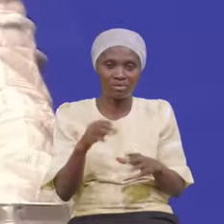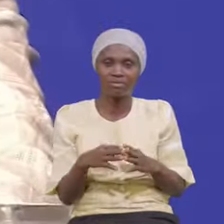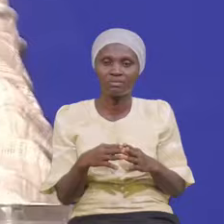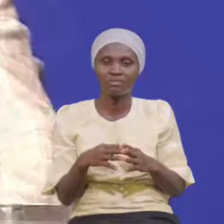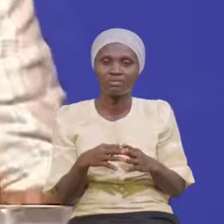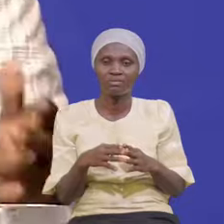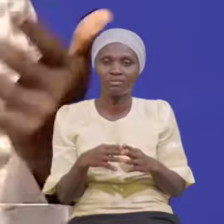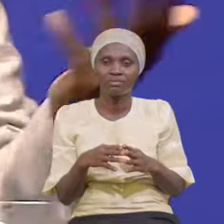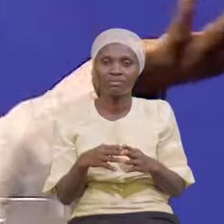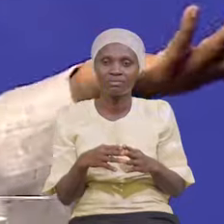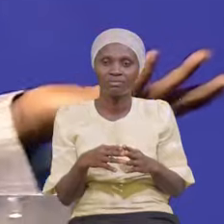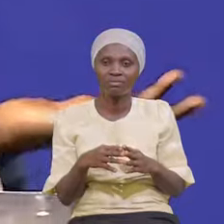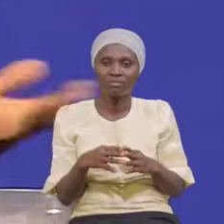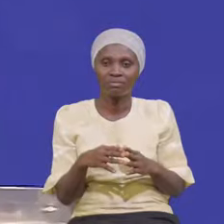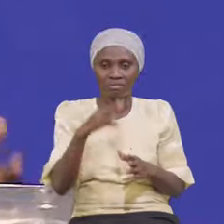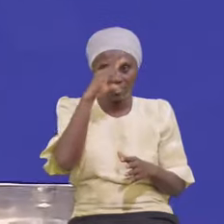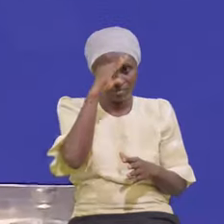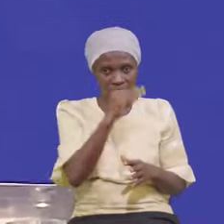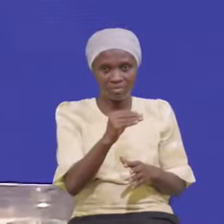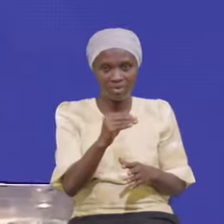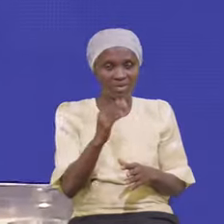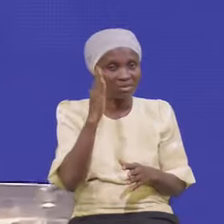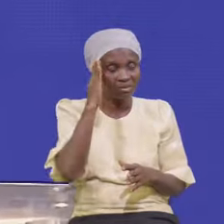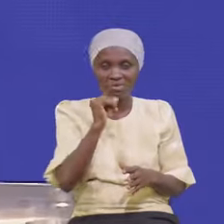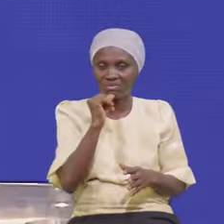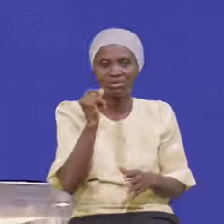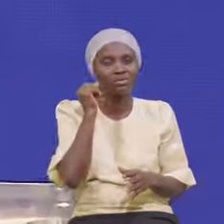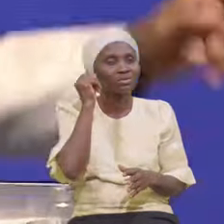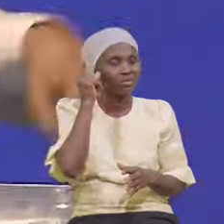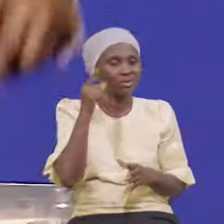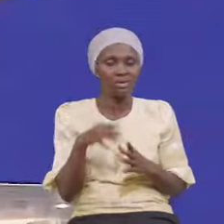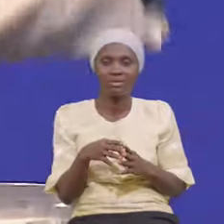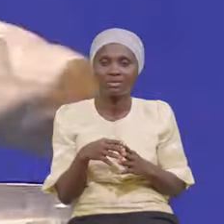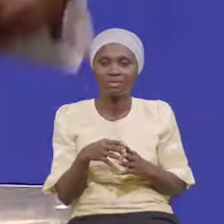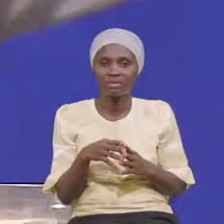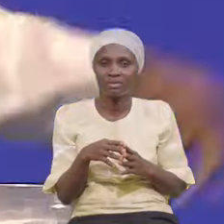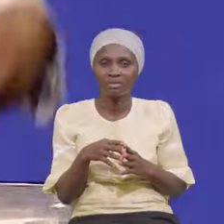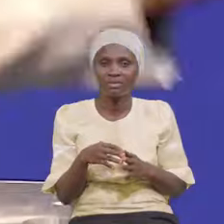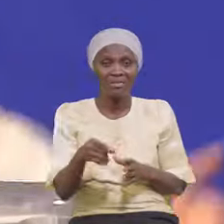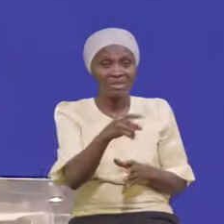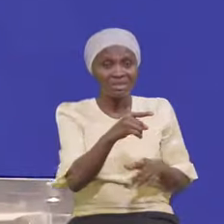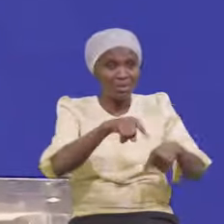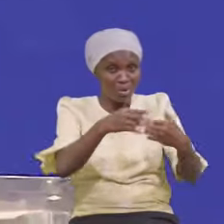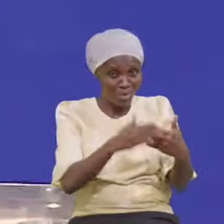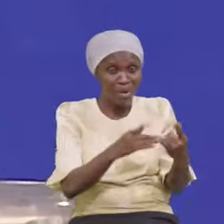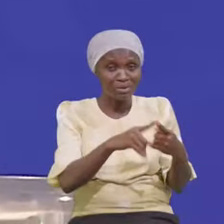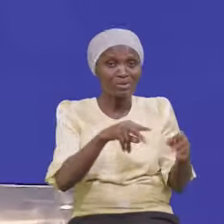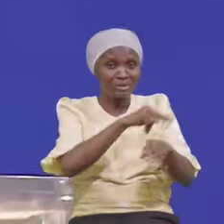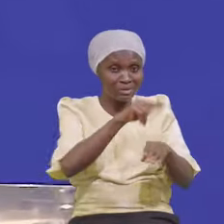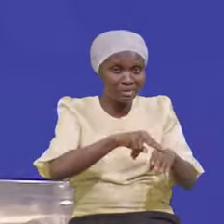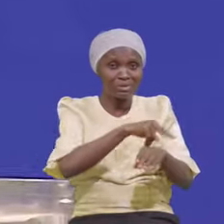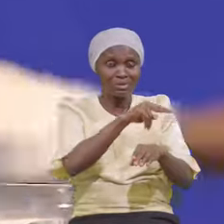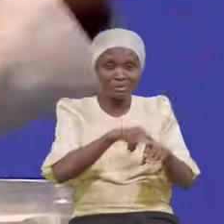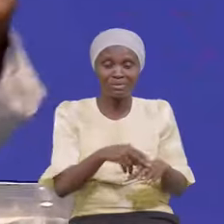వలన కలిగింది కాదు. Man will not understand. నరునికి ఈ సంగతి అర్థం కాదు. They go back to the natural. వారు